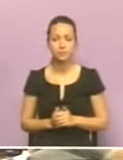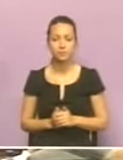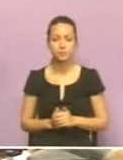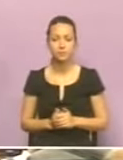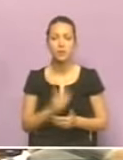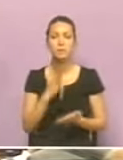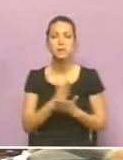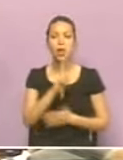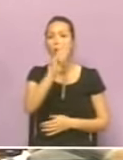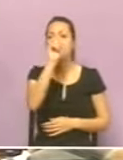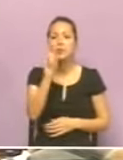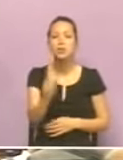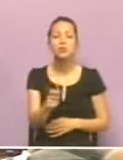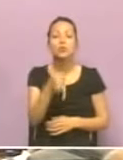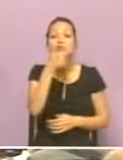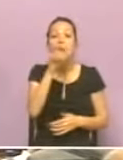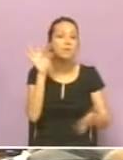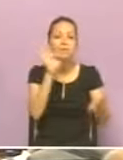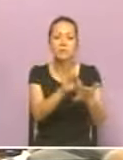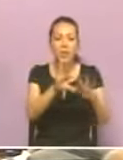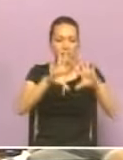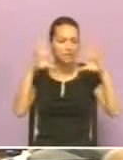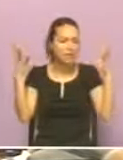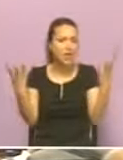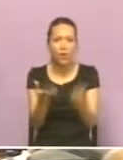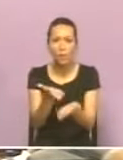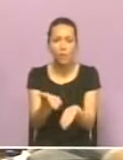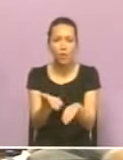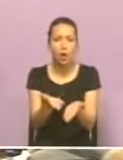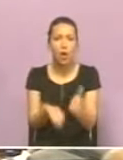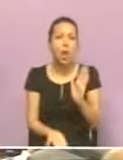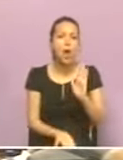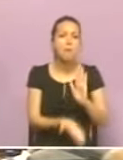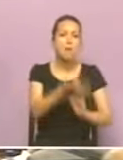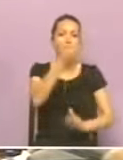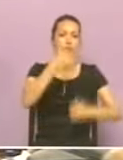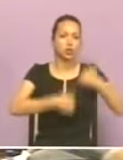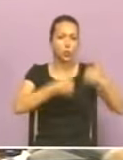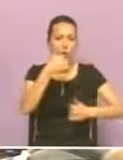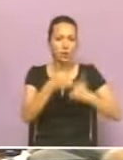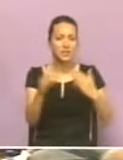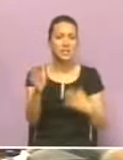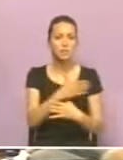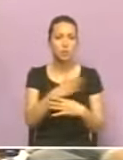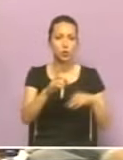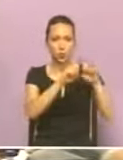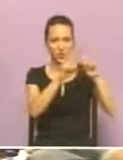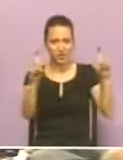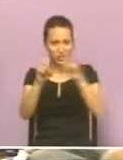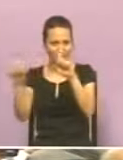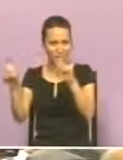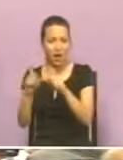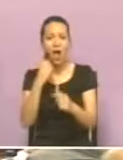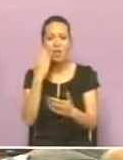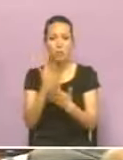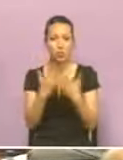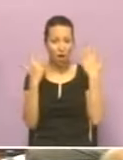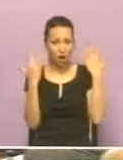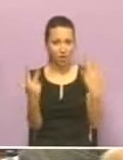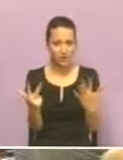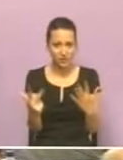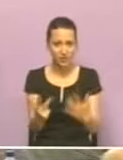Bilo je pitanje šta je svrha ovoga, osim toga da će se povećati konkurencija između ovih ustanova kada ih bude 8,